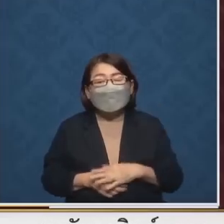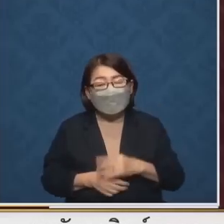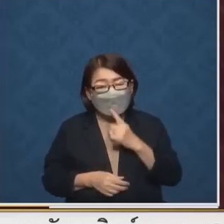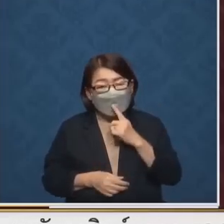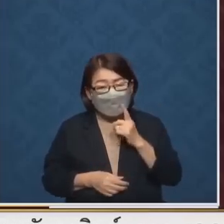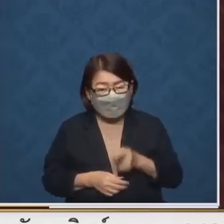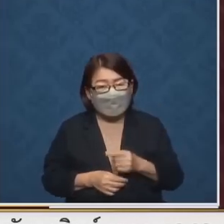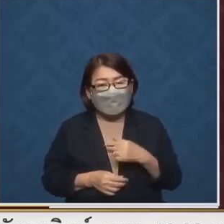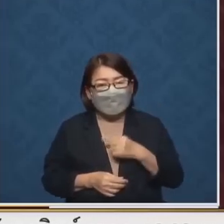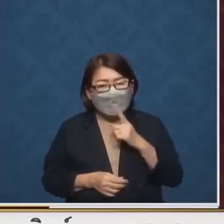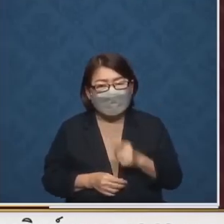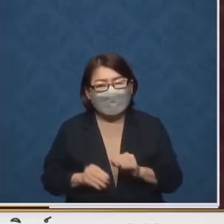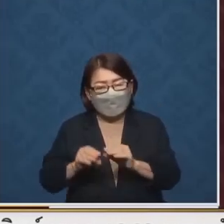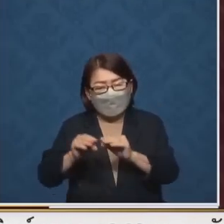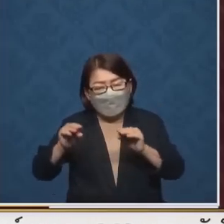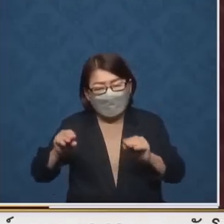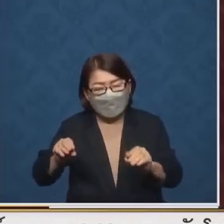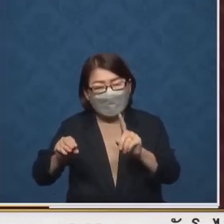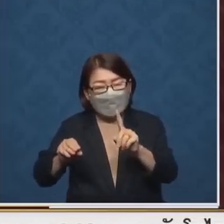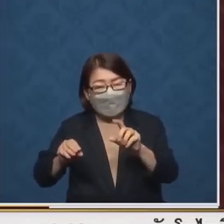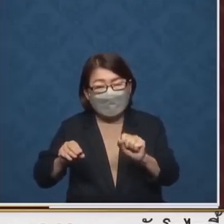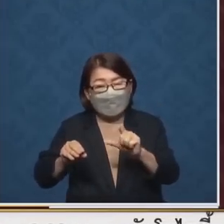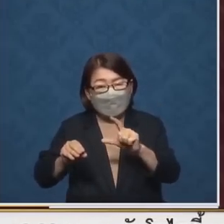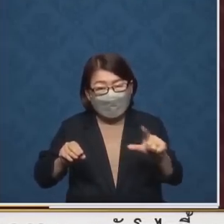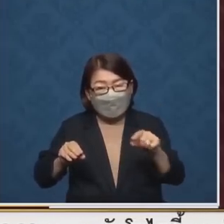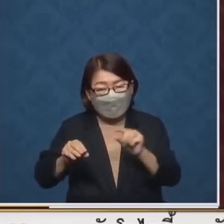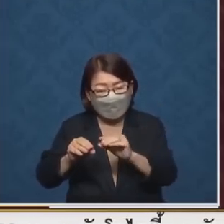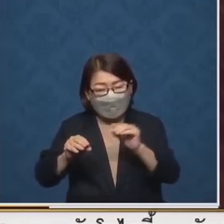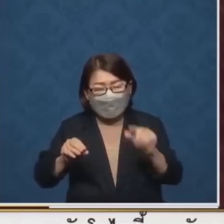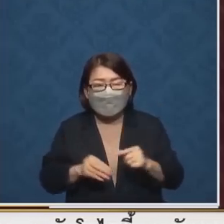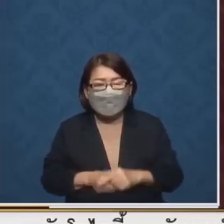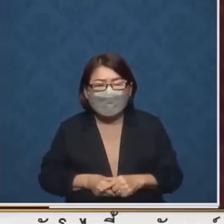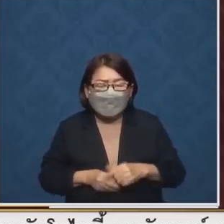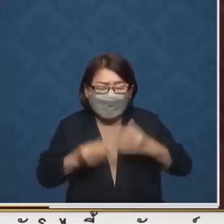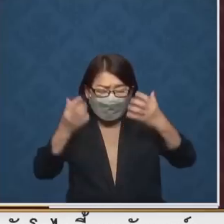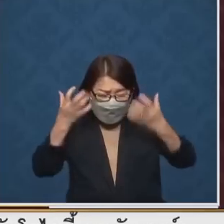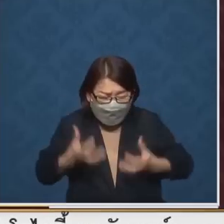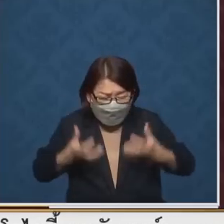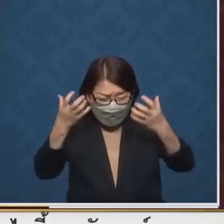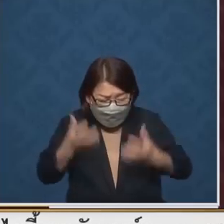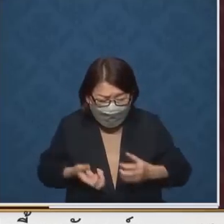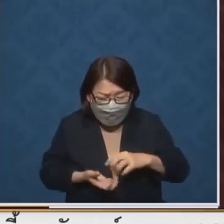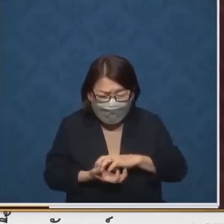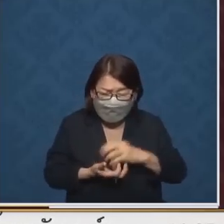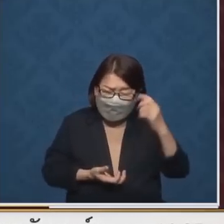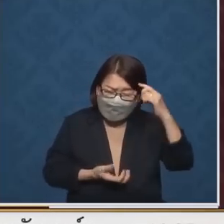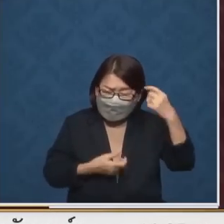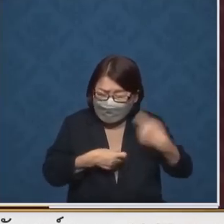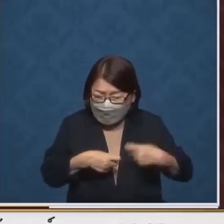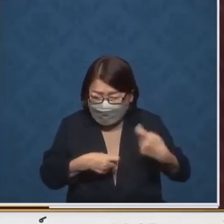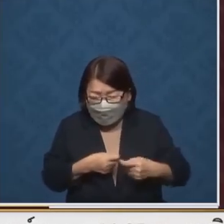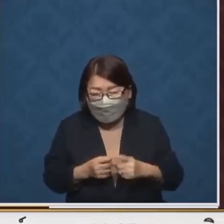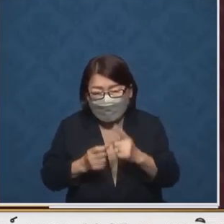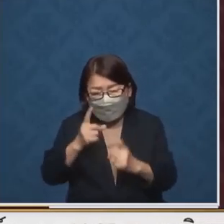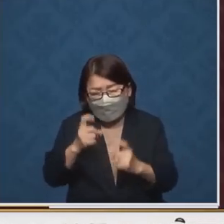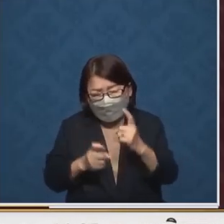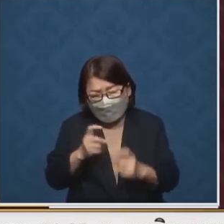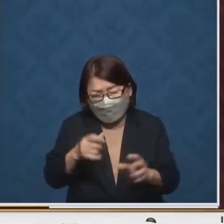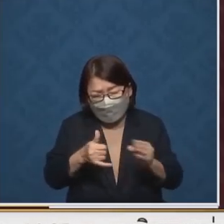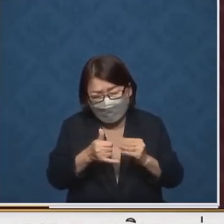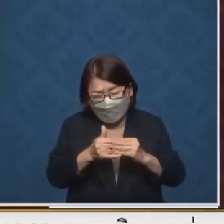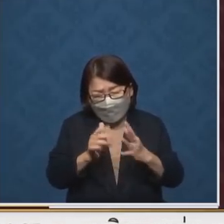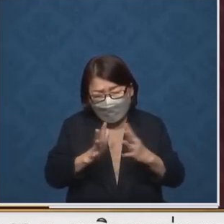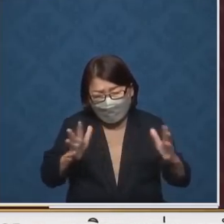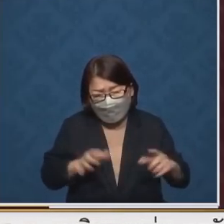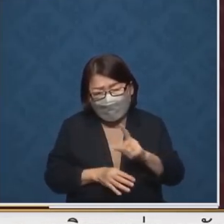ับถ้าแ่ง 1 แนล้านบาทเราจะไม่ปวดหัวปัญหาจนคนตายเป็หมื่นติดโรคเป็นล้านเดี๋ยไปดูกันต่อ